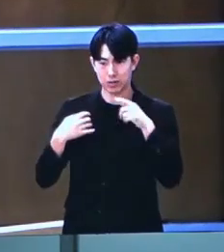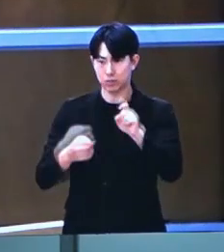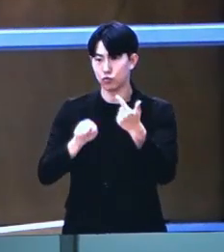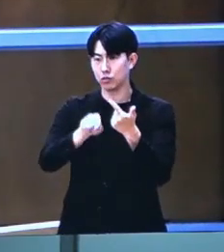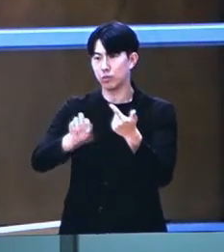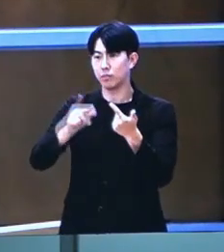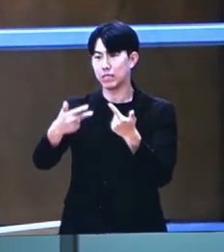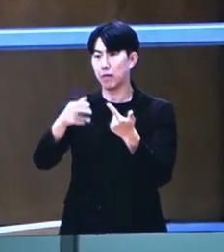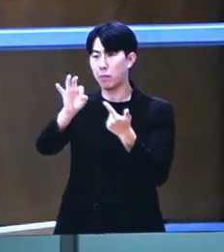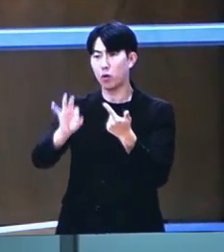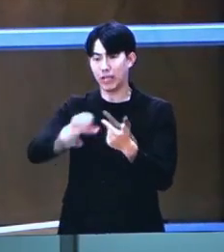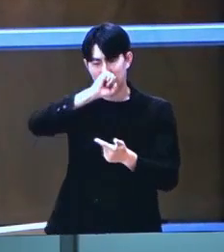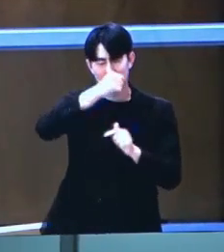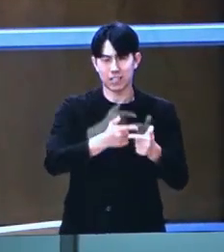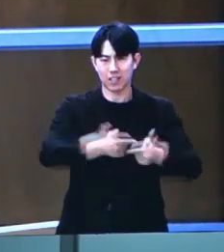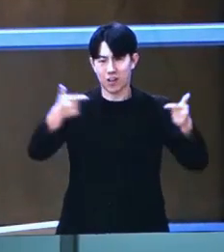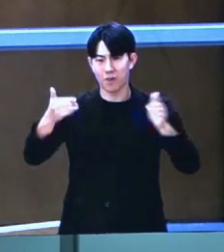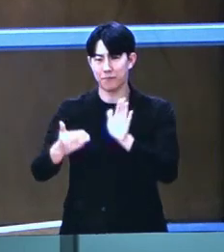16.7% 증가하였습니다.